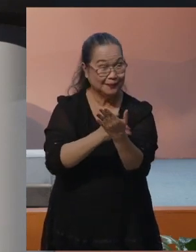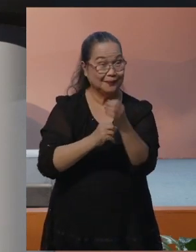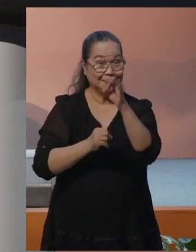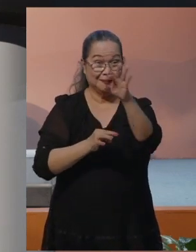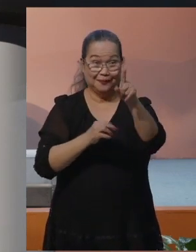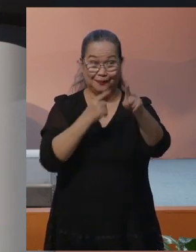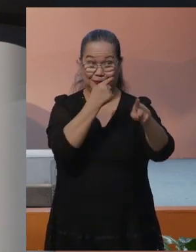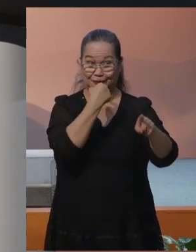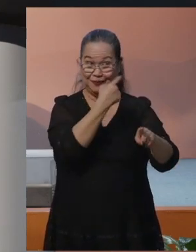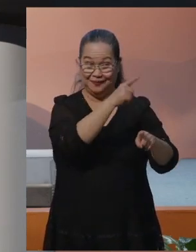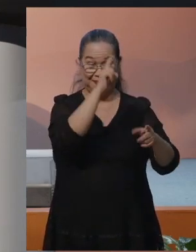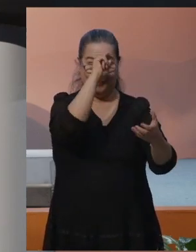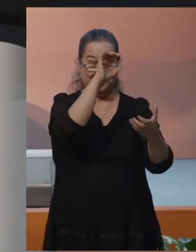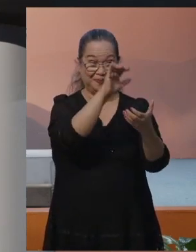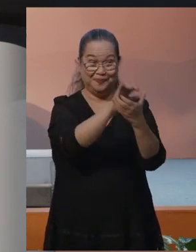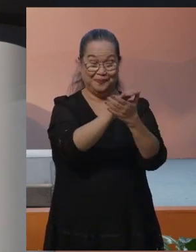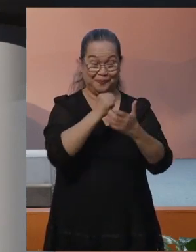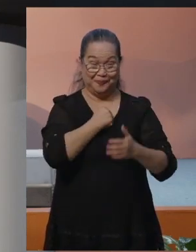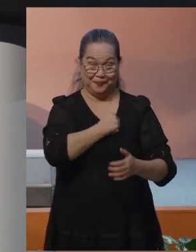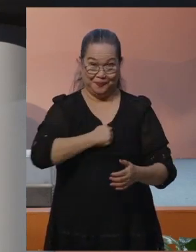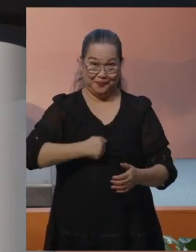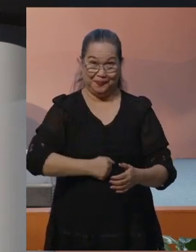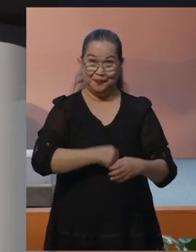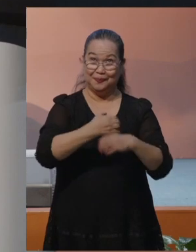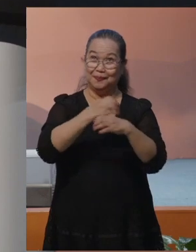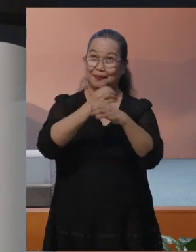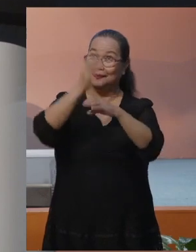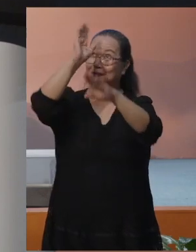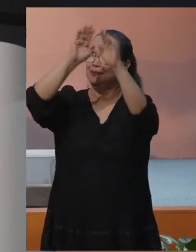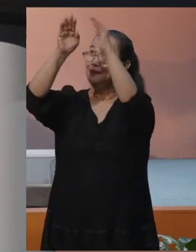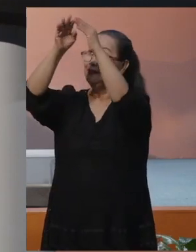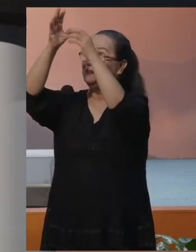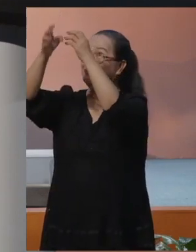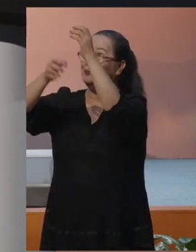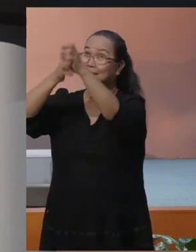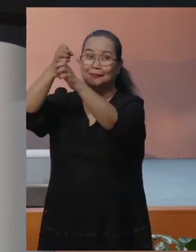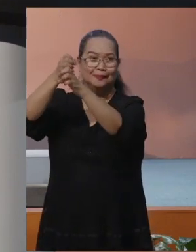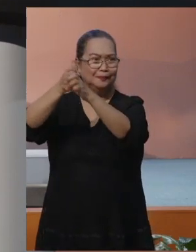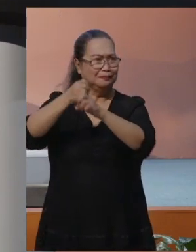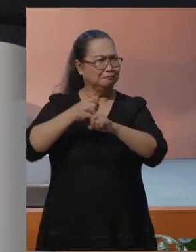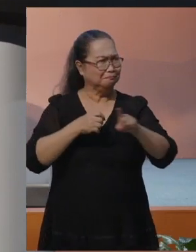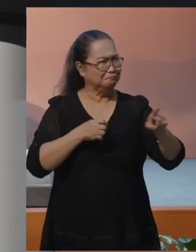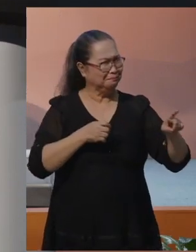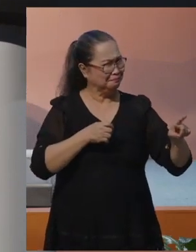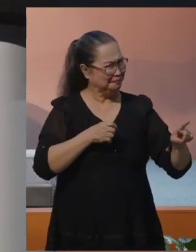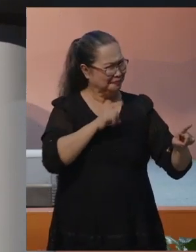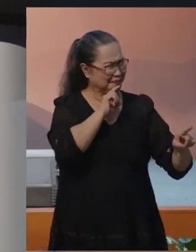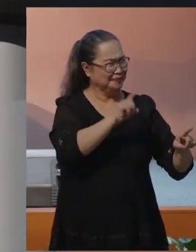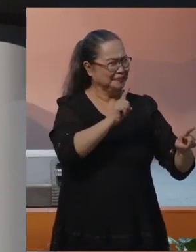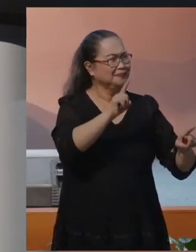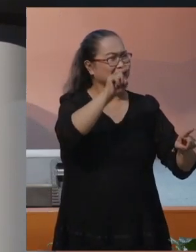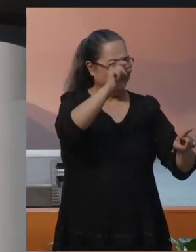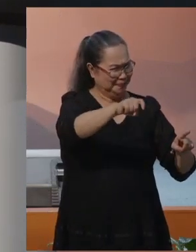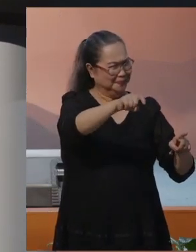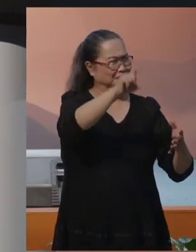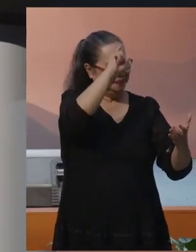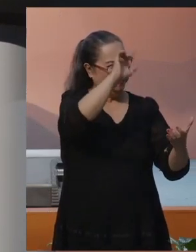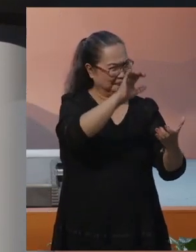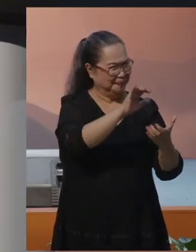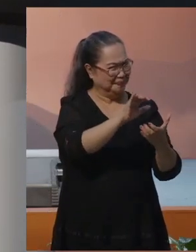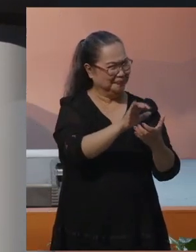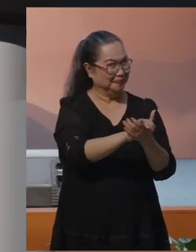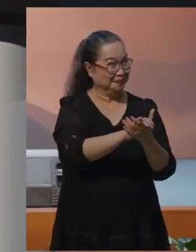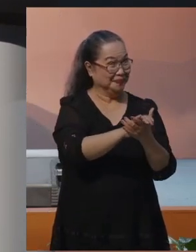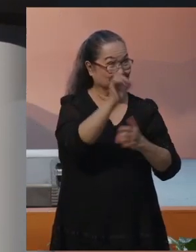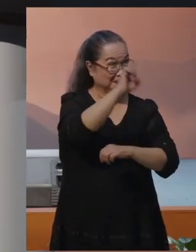supernatural na paglikha ng Diyos sa lahat ng langit at lupa, hindi mahirap paniwalaan na nangyari nga ito. Ano kaya ang